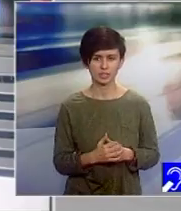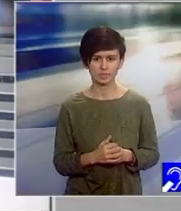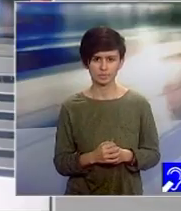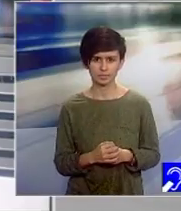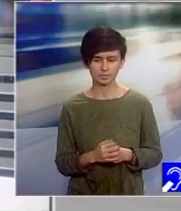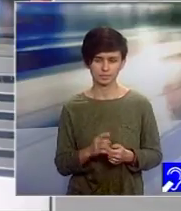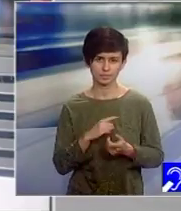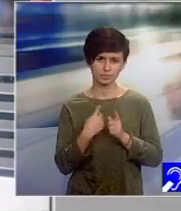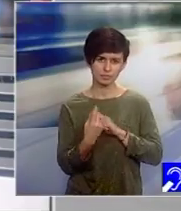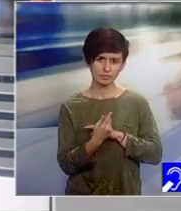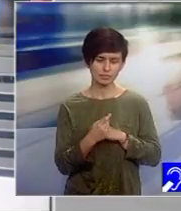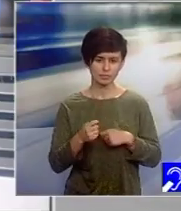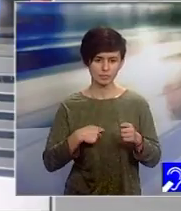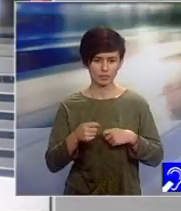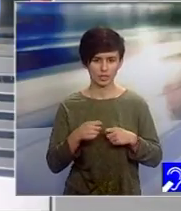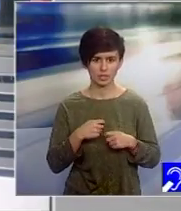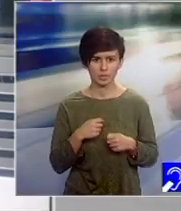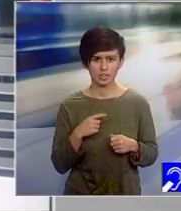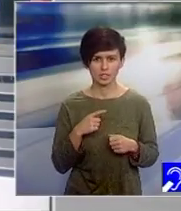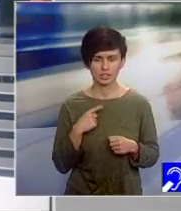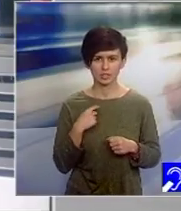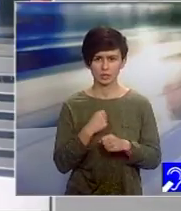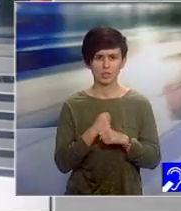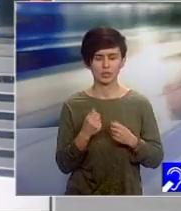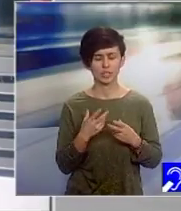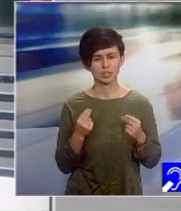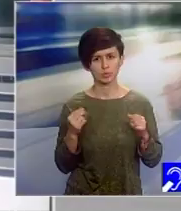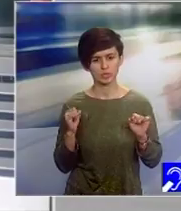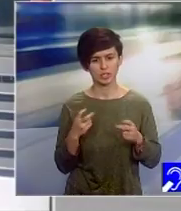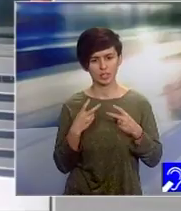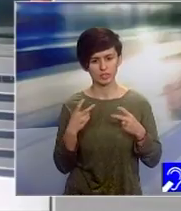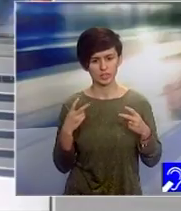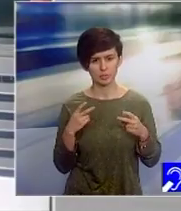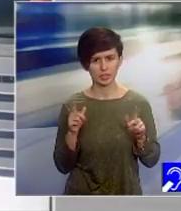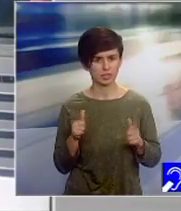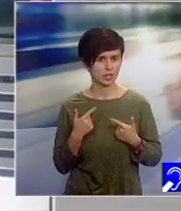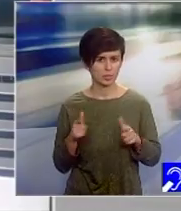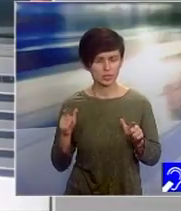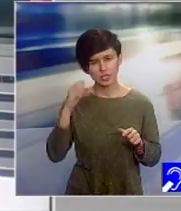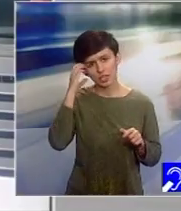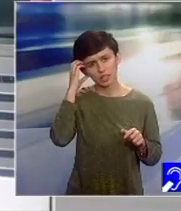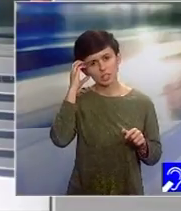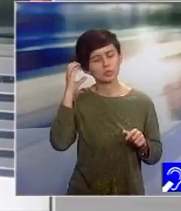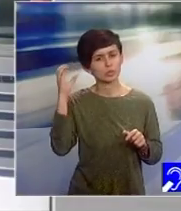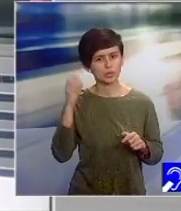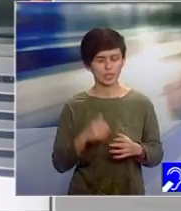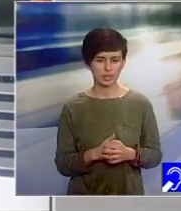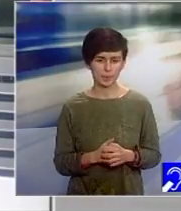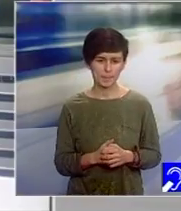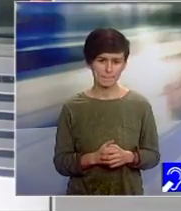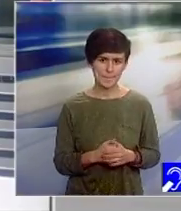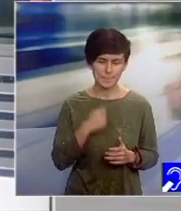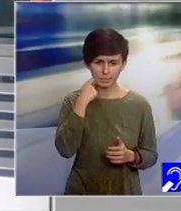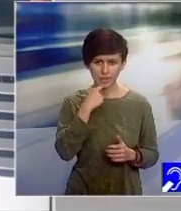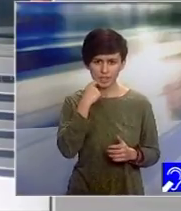piața puțin. E abundă de tot felul de evenimente, nu neapărat muzicale, evenimente culturale. Din fericire, Clujul este un